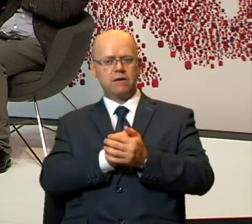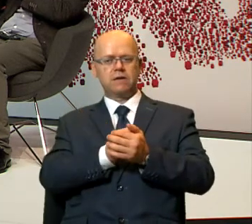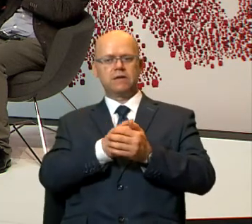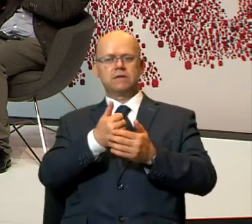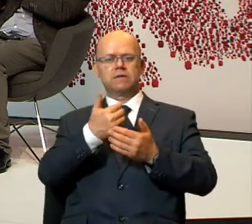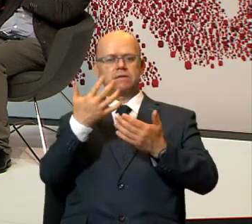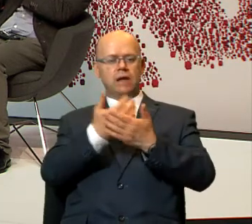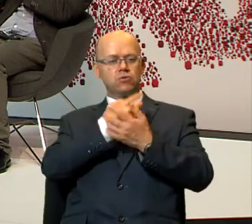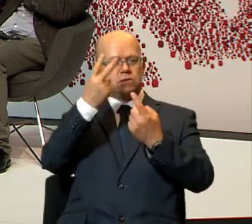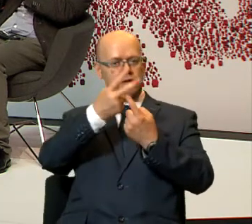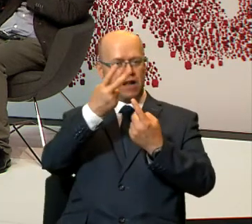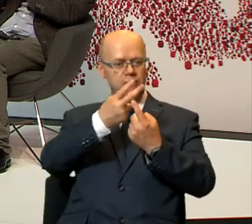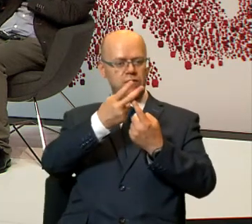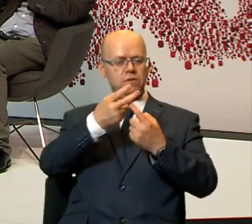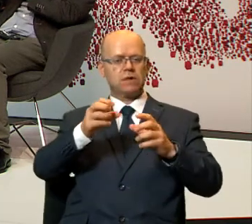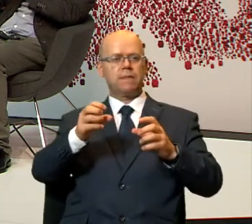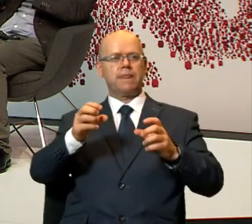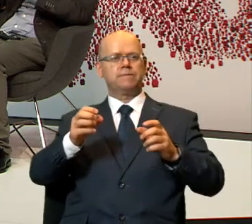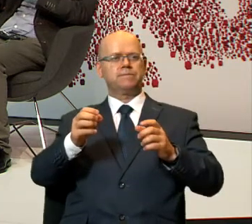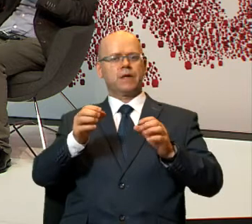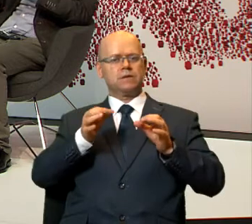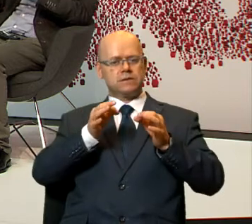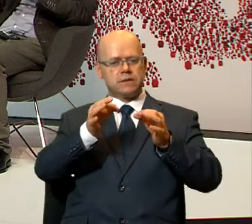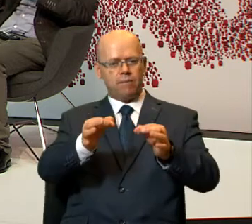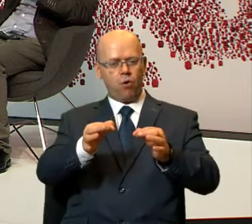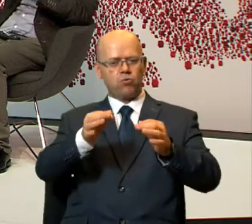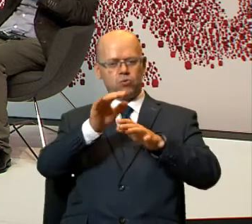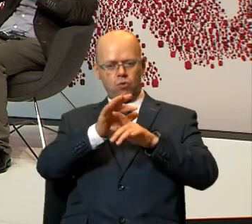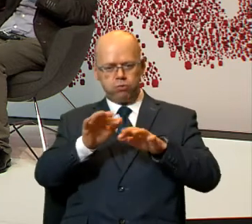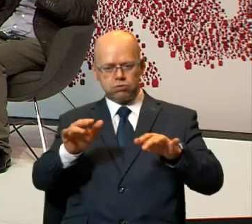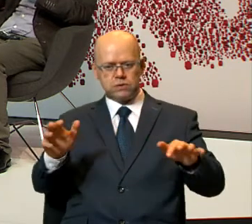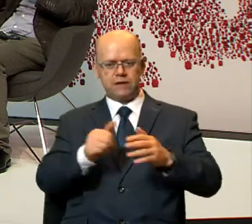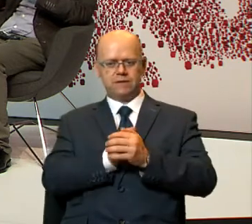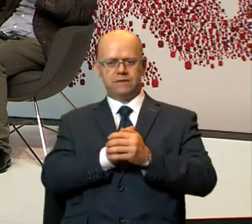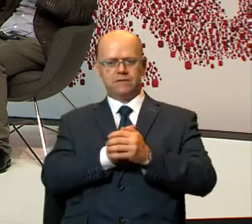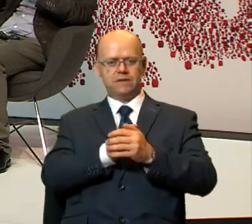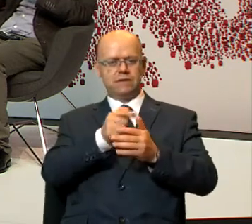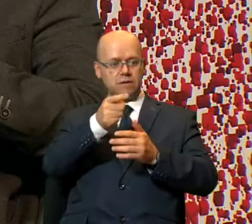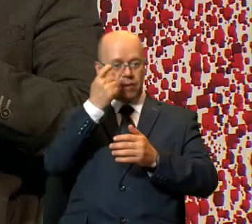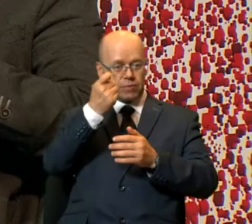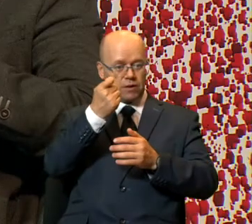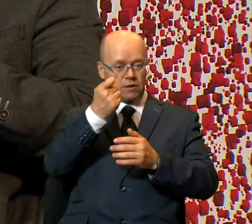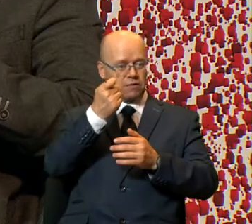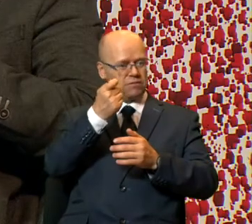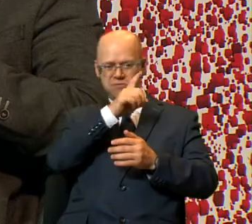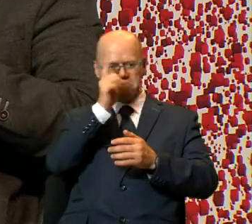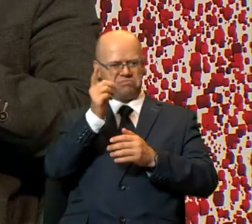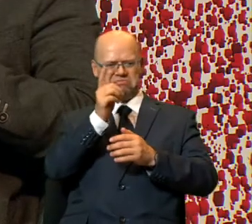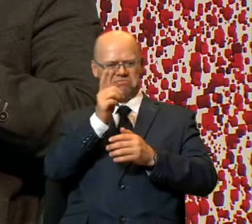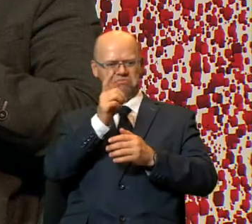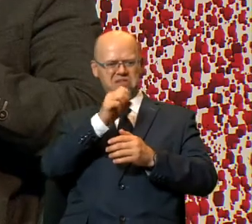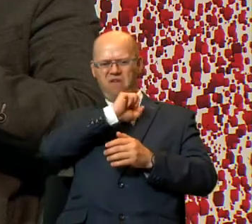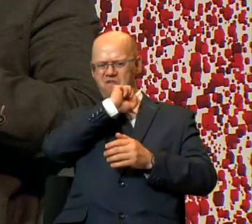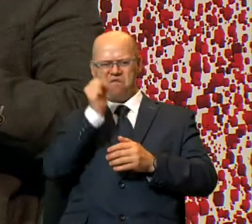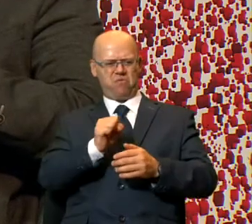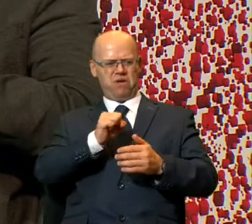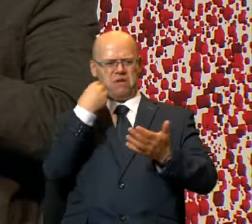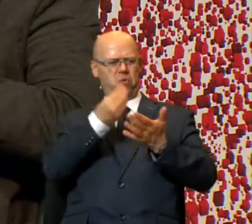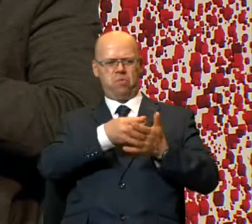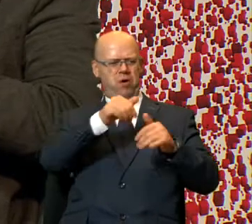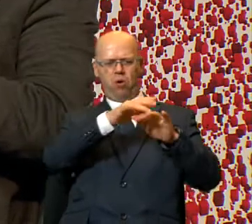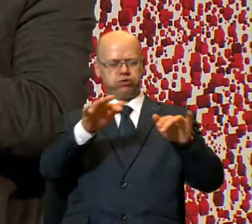wynaleziono telewizję, samochód, komputer. Pamiętam ze starszego pokolenia, którzy mówili, a nigdy nie kupię komputera. I